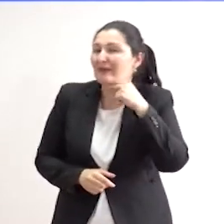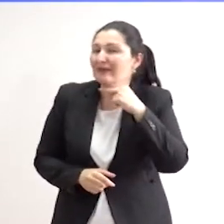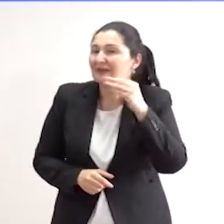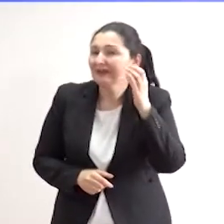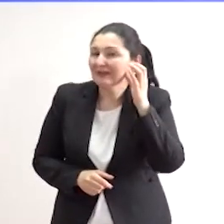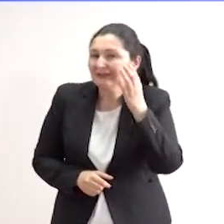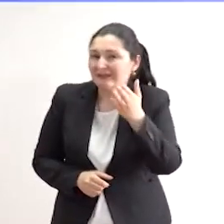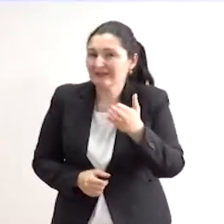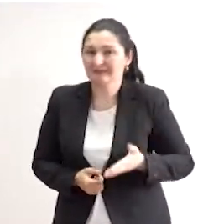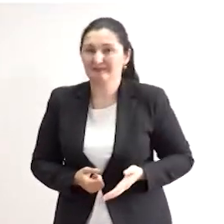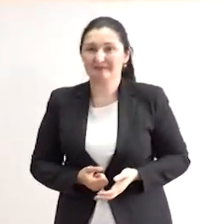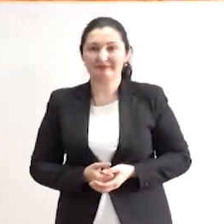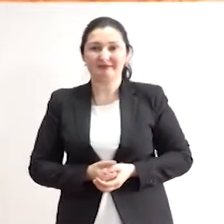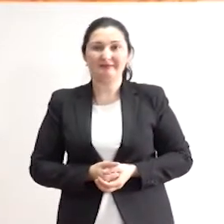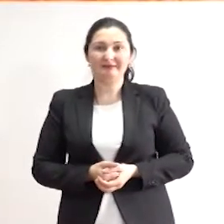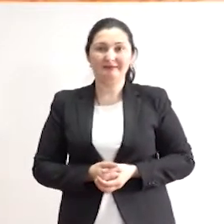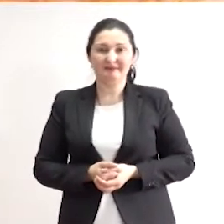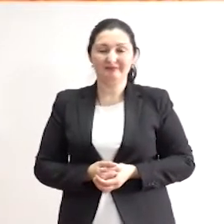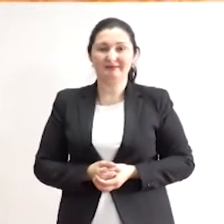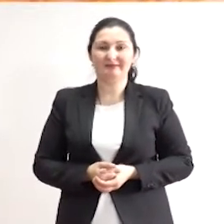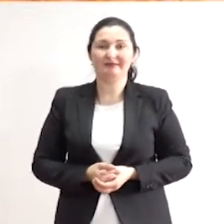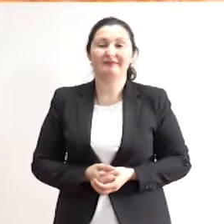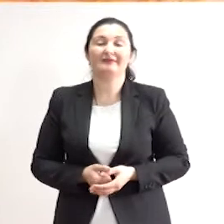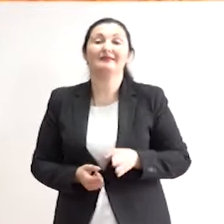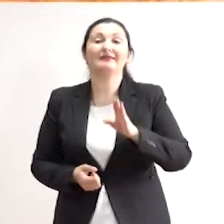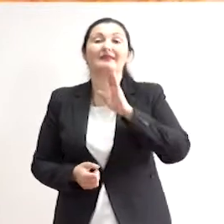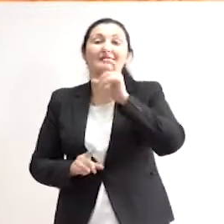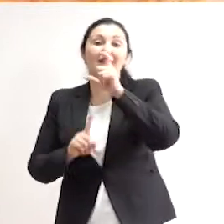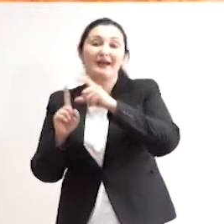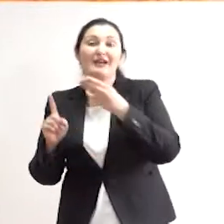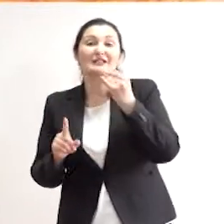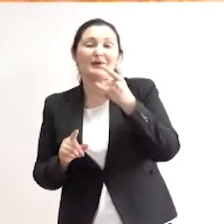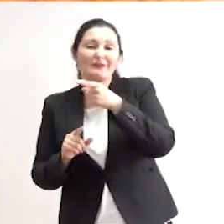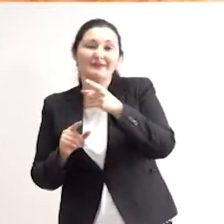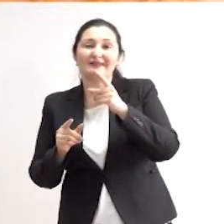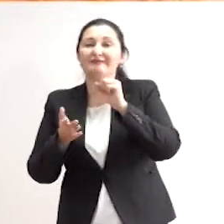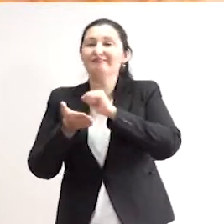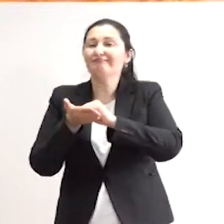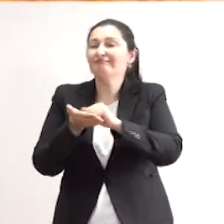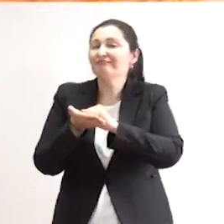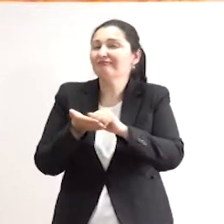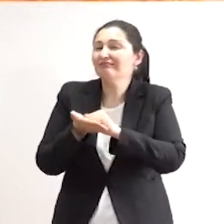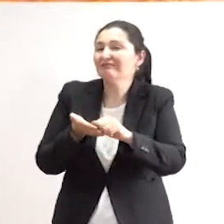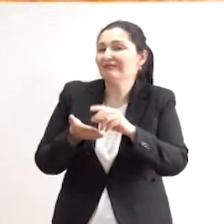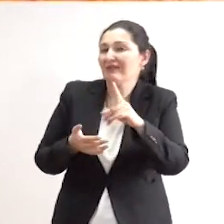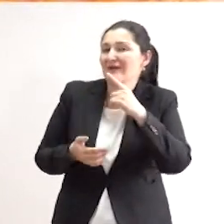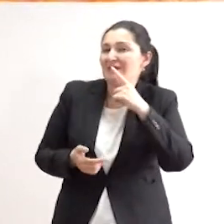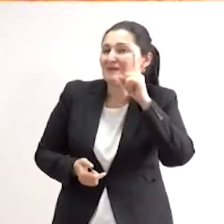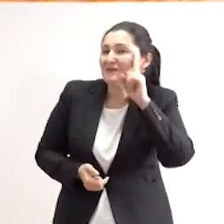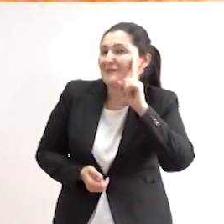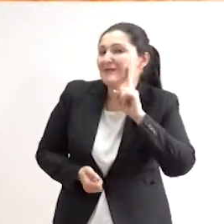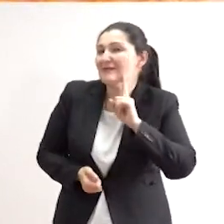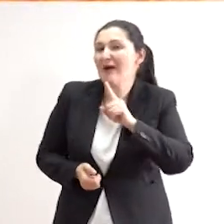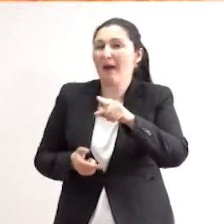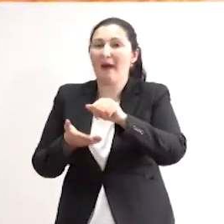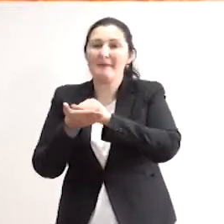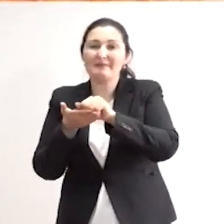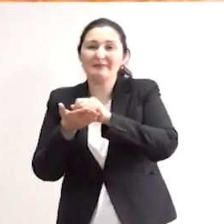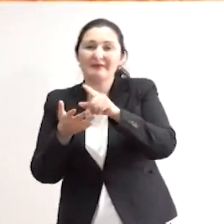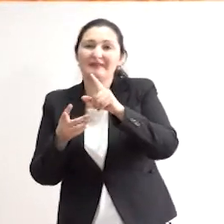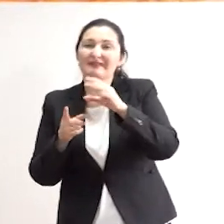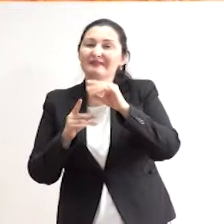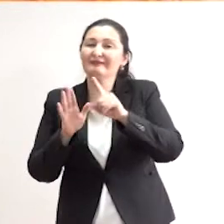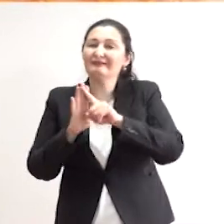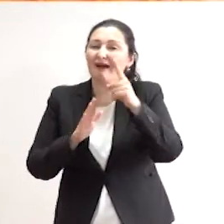دقت گوش میکنید شهنازه پنیر را دوست میدارد او بار پنیر میبرید یک